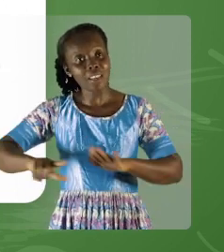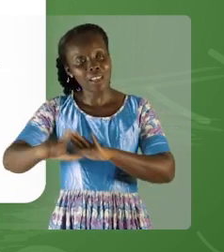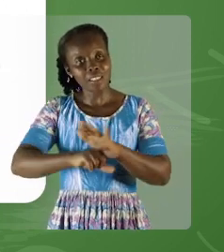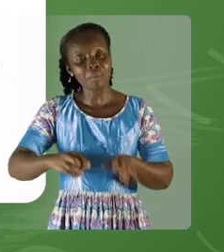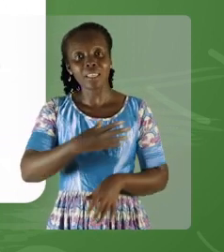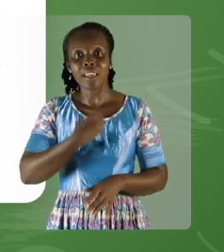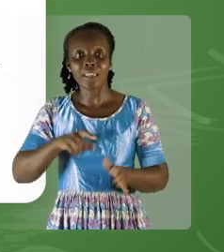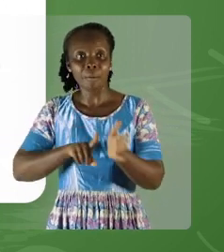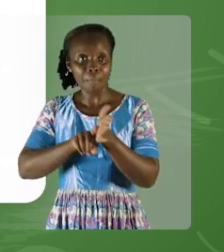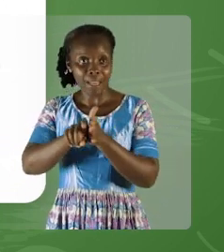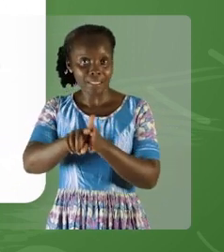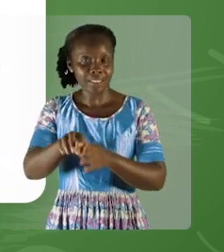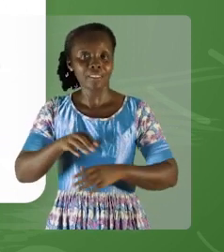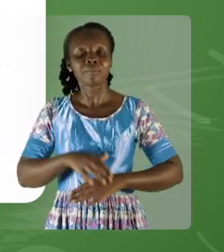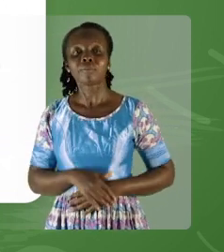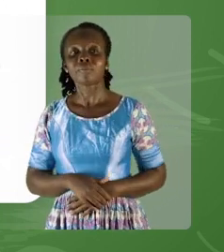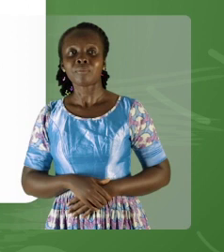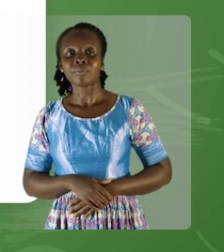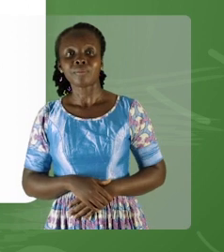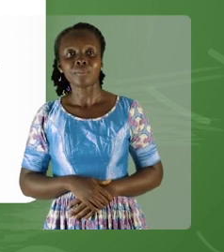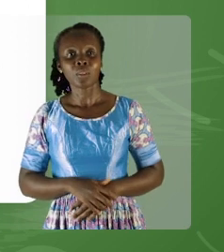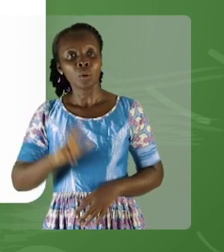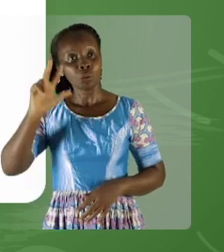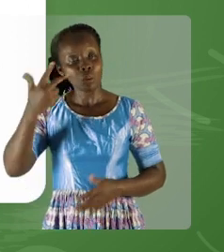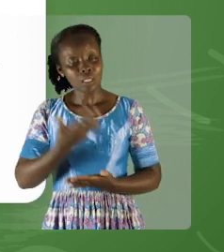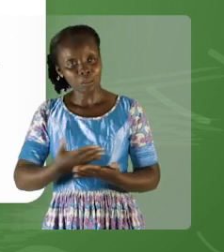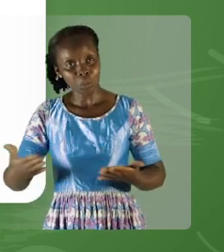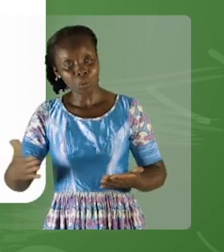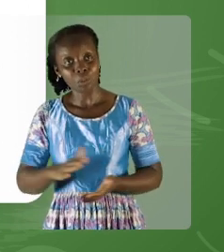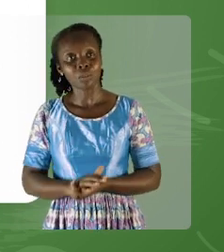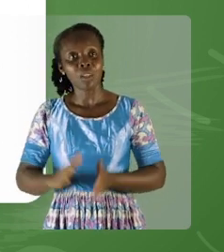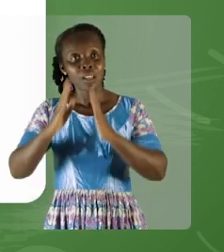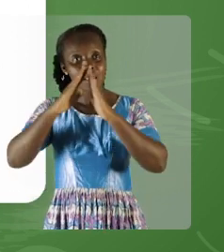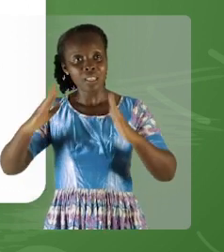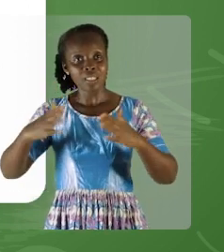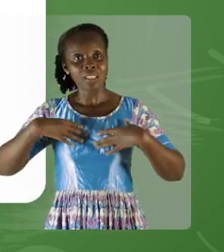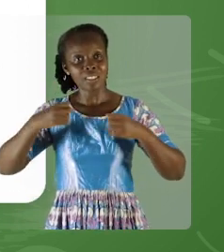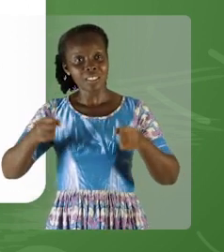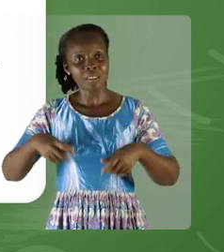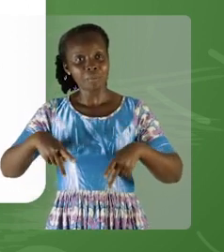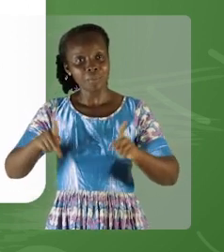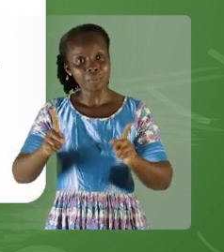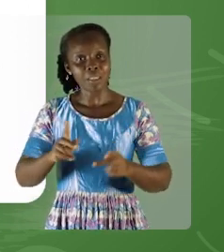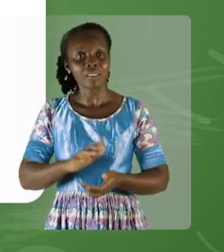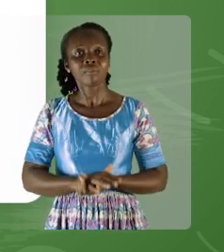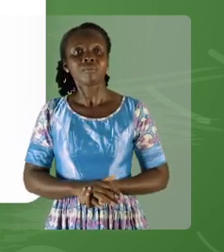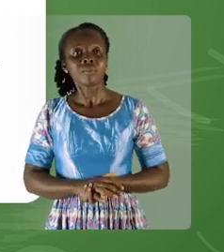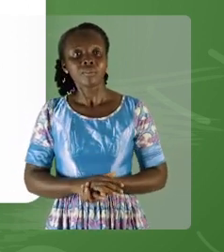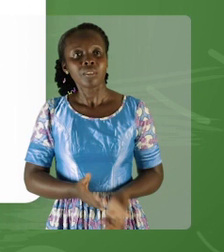maladies endémiques et parasitaires. Le centre aussi de santé